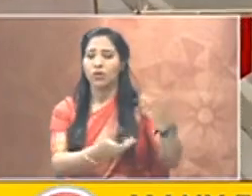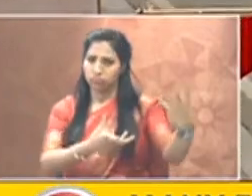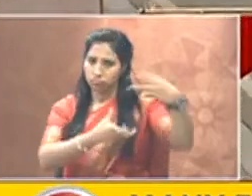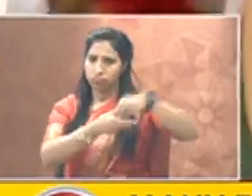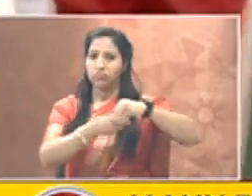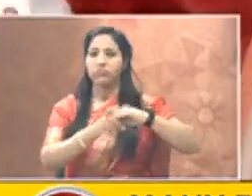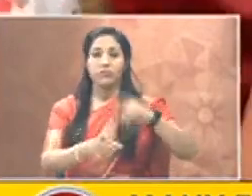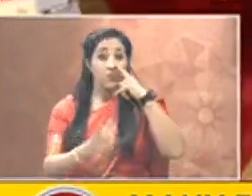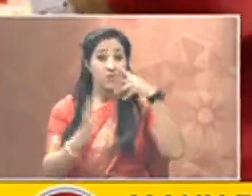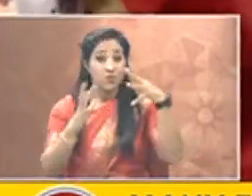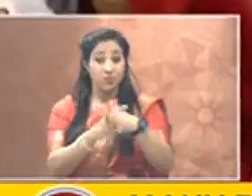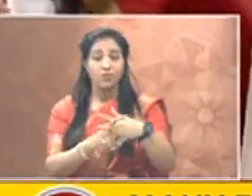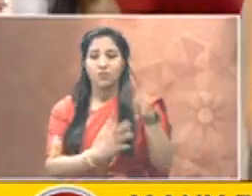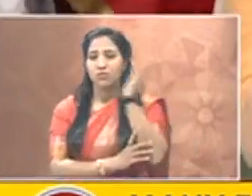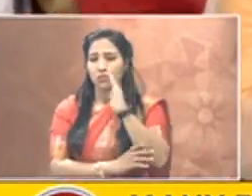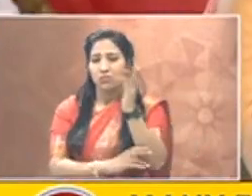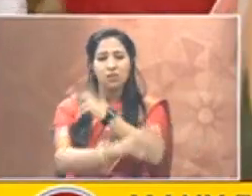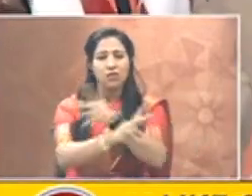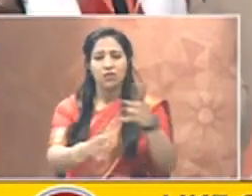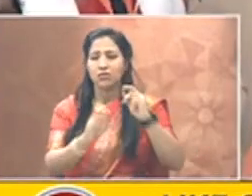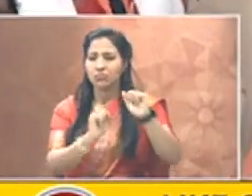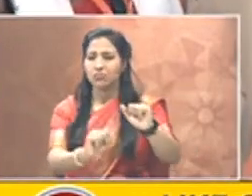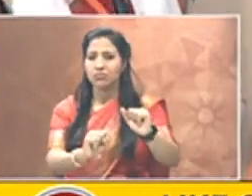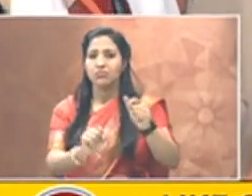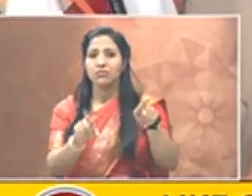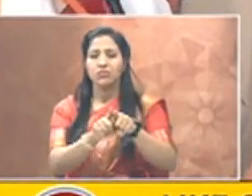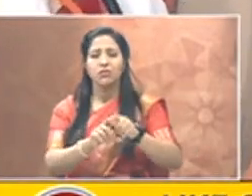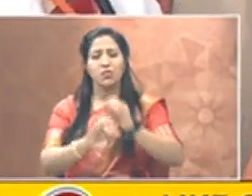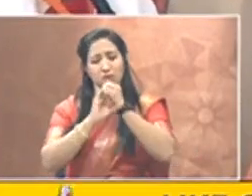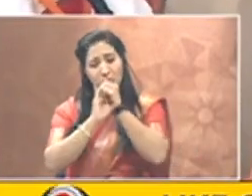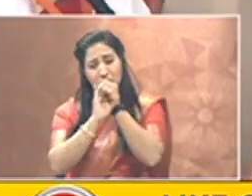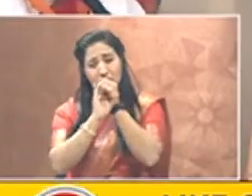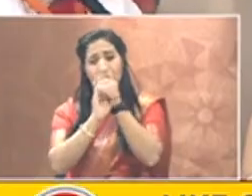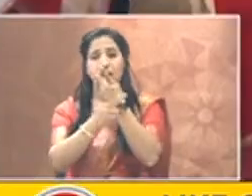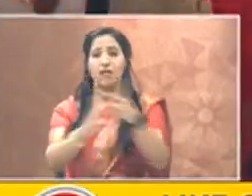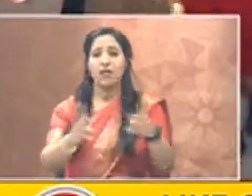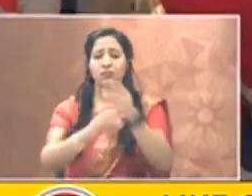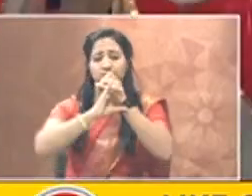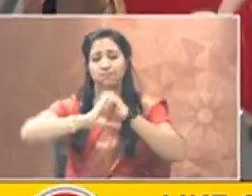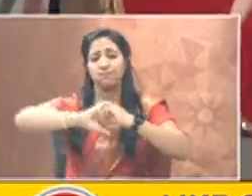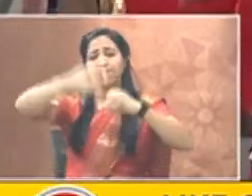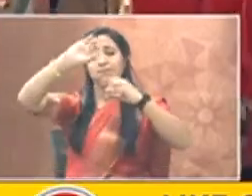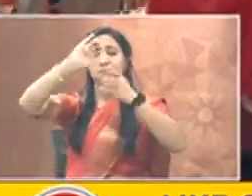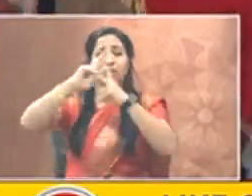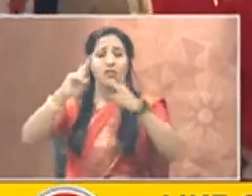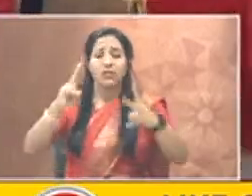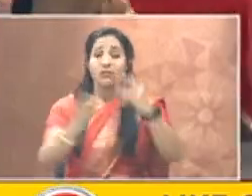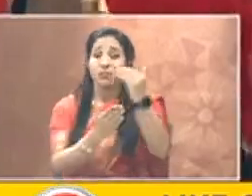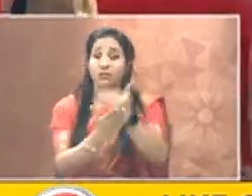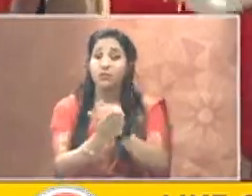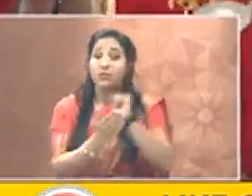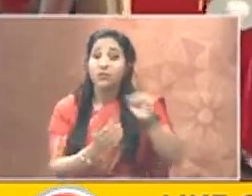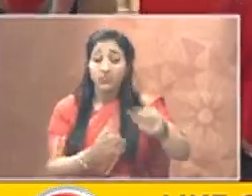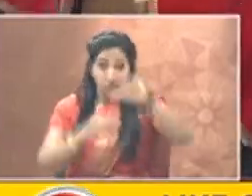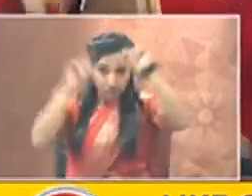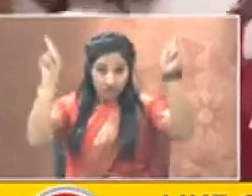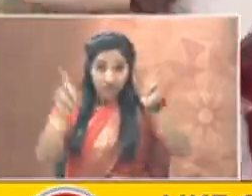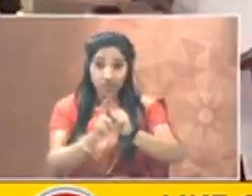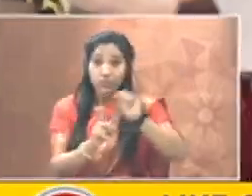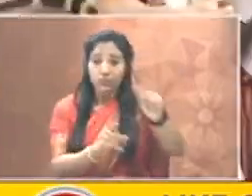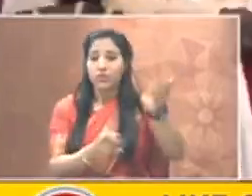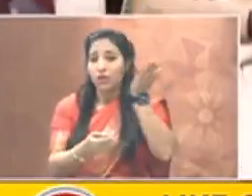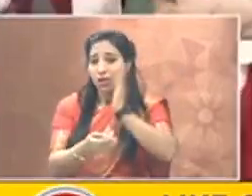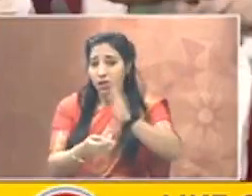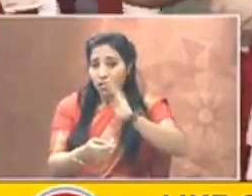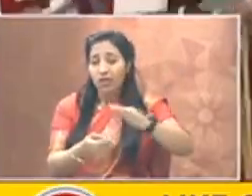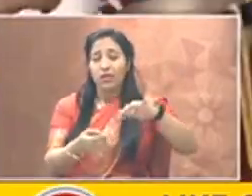कलाकार शंख, नादस्वरम और नागदा जैसे भारतीय संगीत